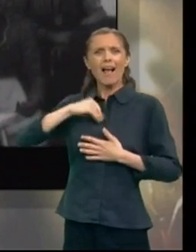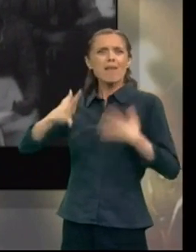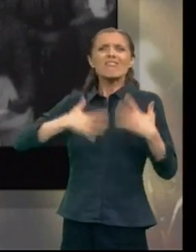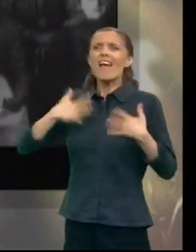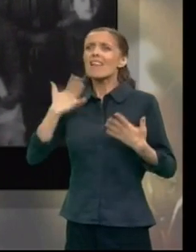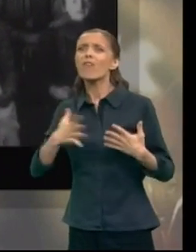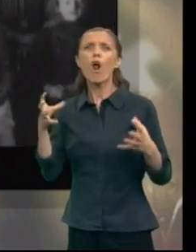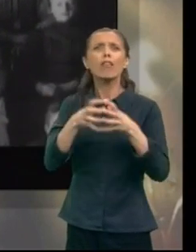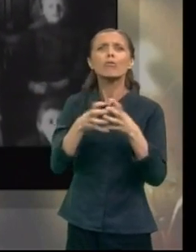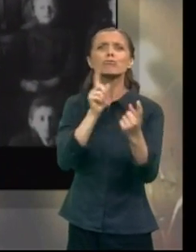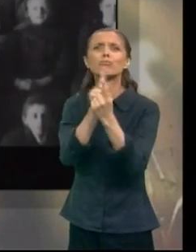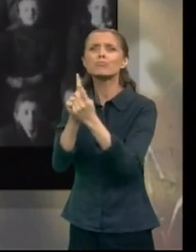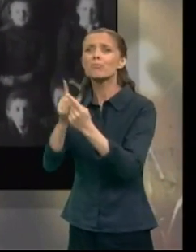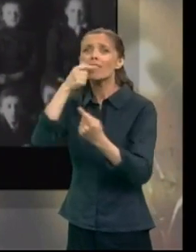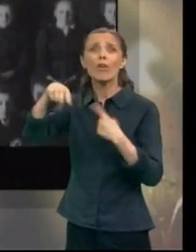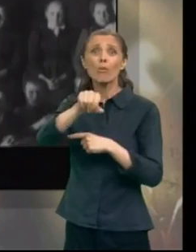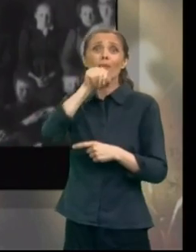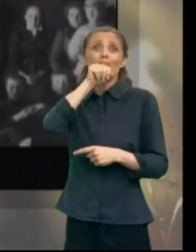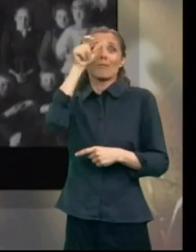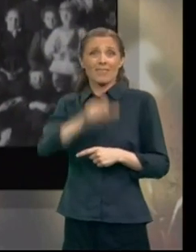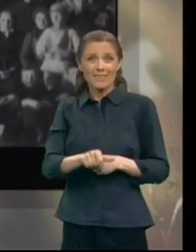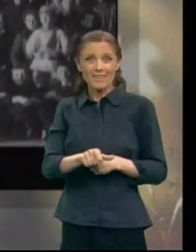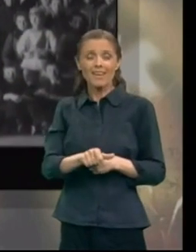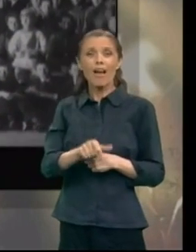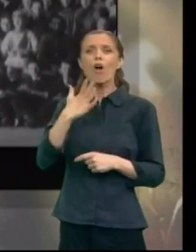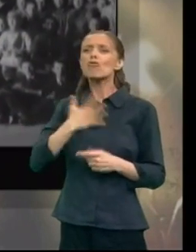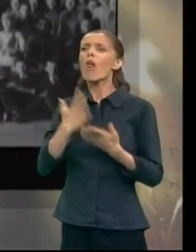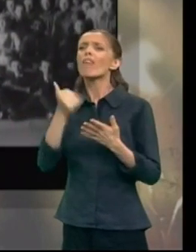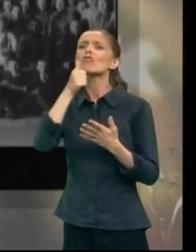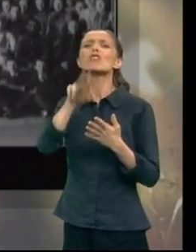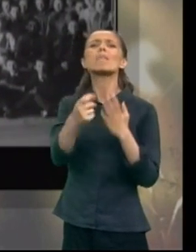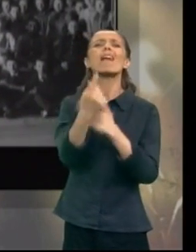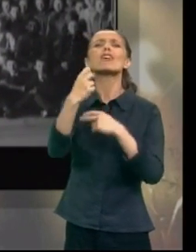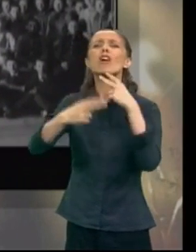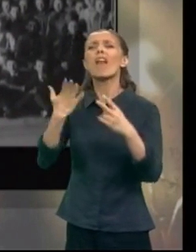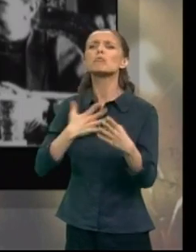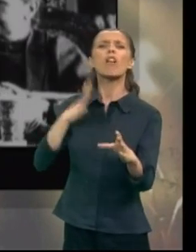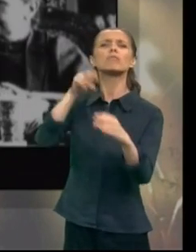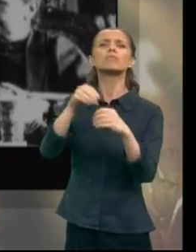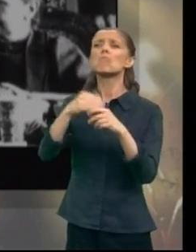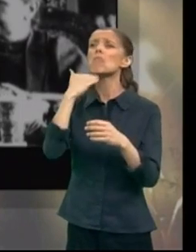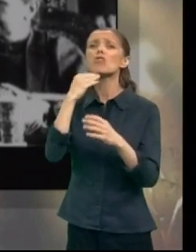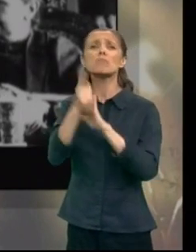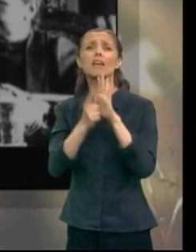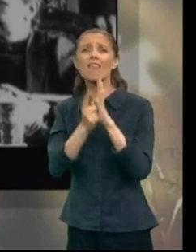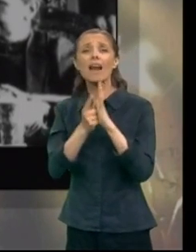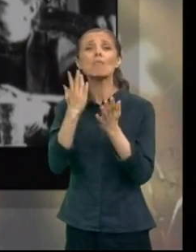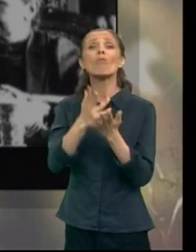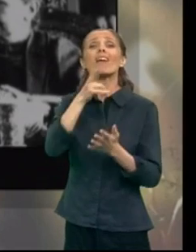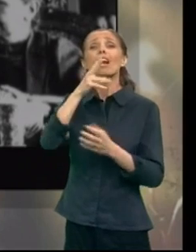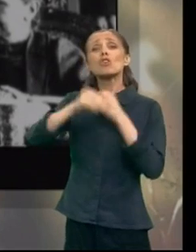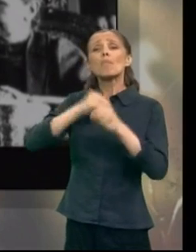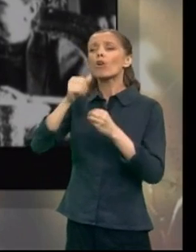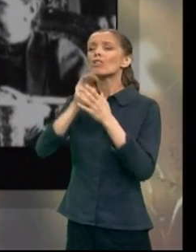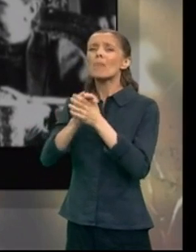je veoma prihvaćenom i popularnom. Uvek je želela da učestvuje u svemu što se dešava napolju, bez obzira na vreme, i tražila od porodice